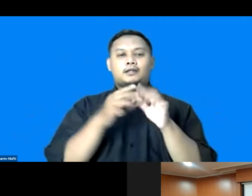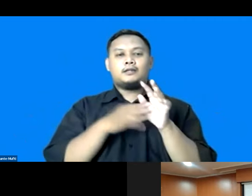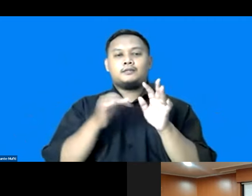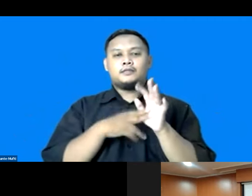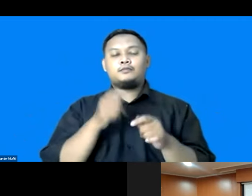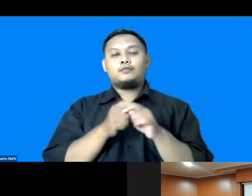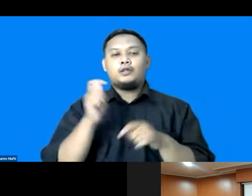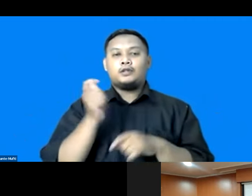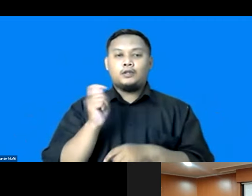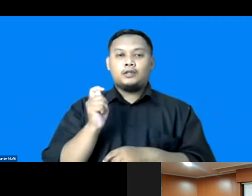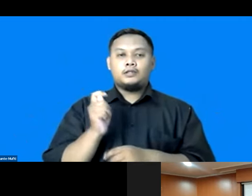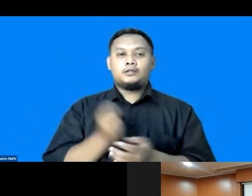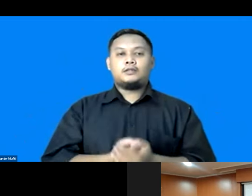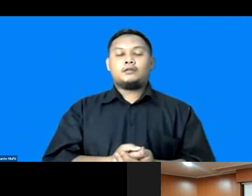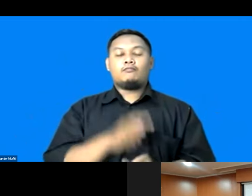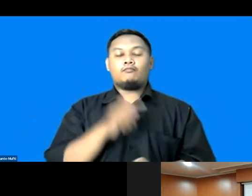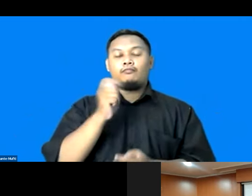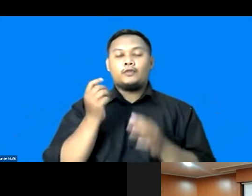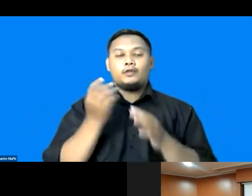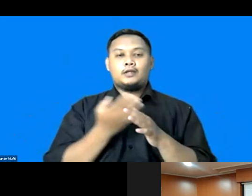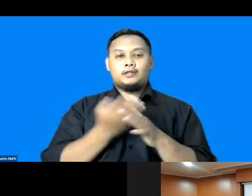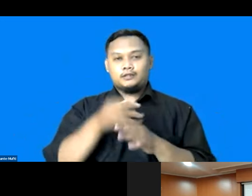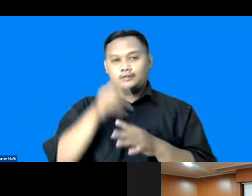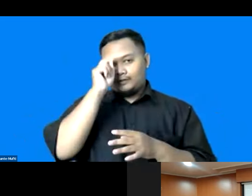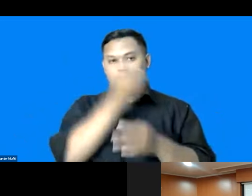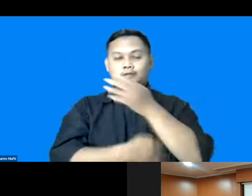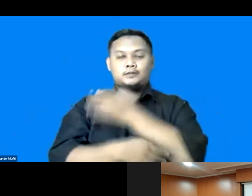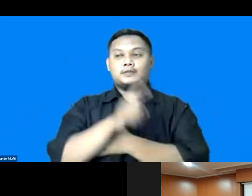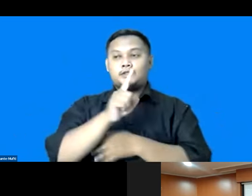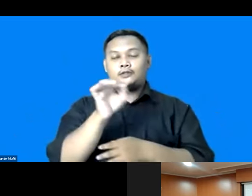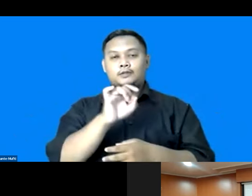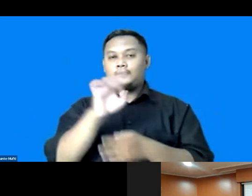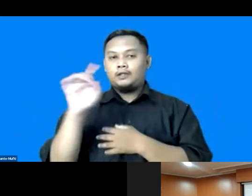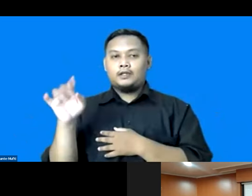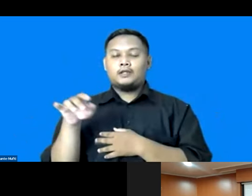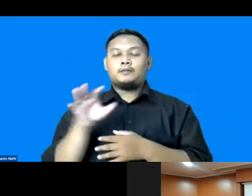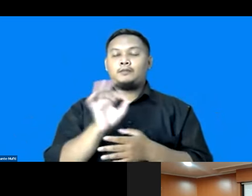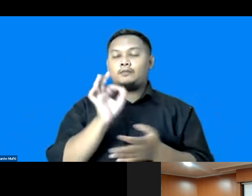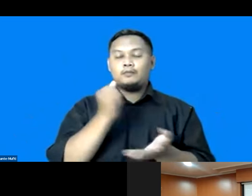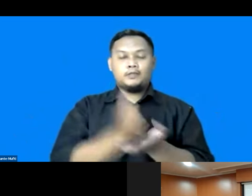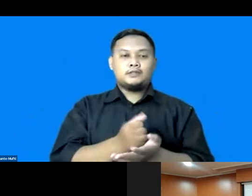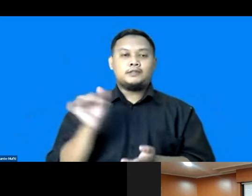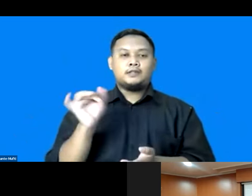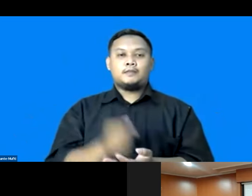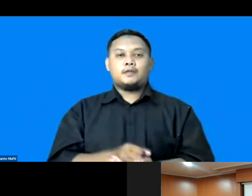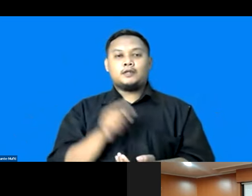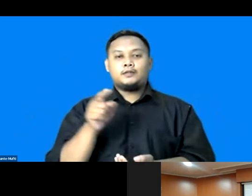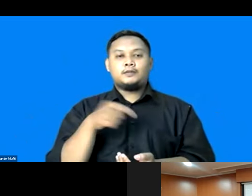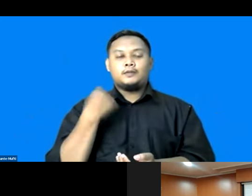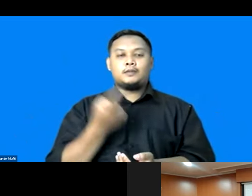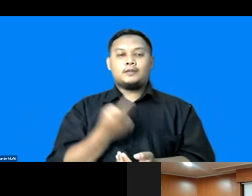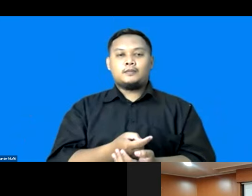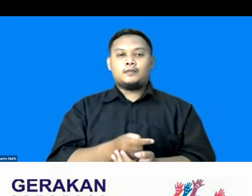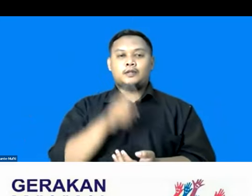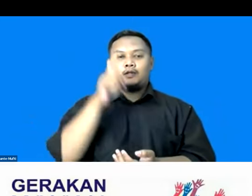ternyata toilet yang akses buat difabel yang satu dan yang satu belum tentu sama. Jadi itu yang kami masih bilang antara